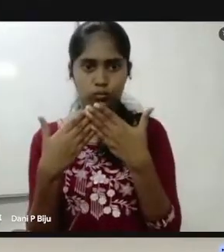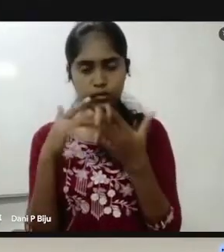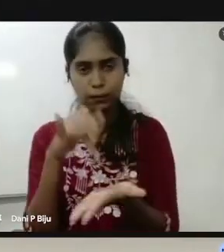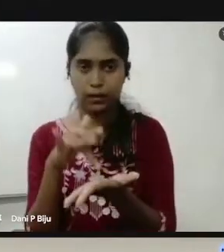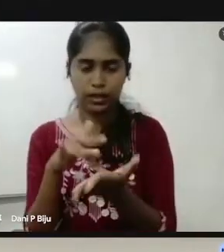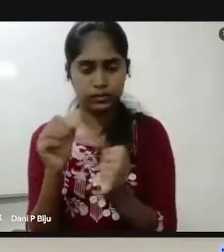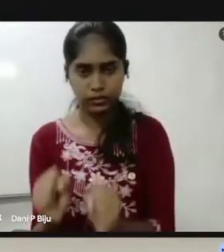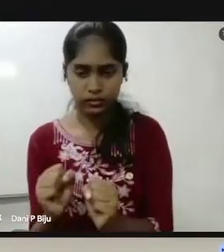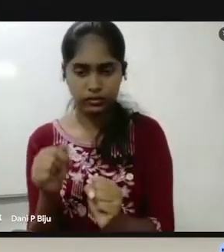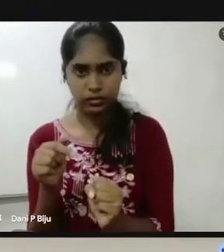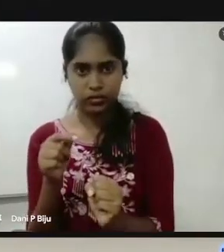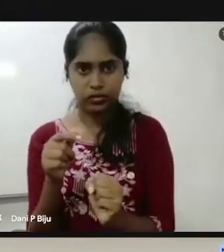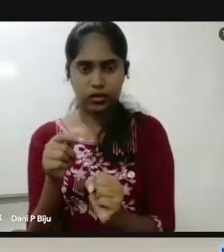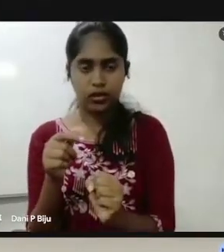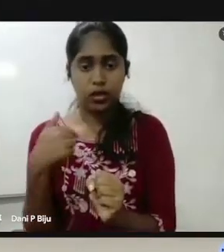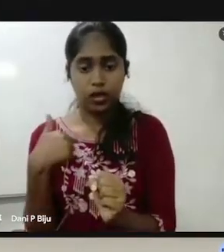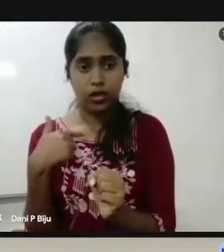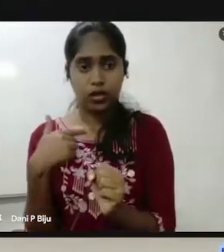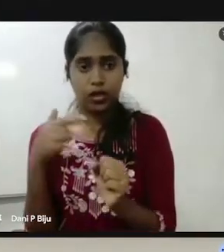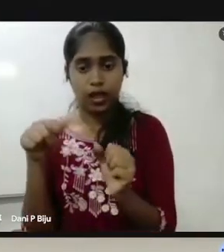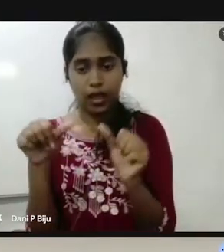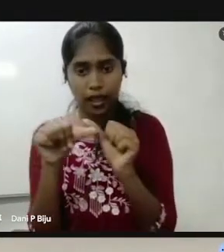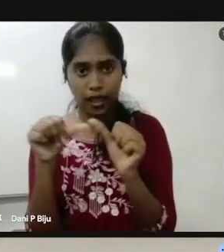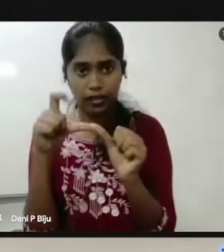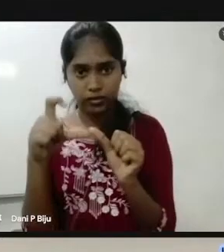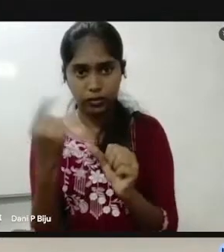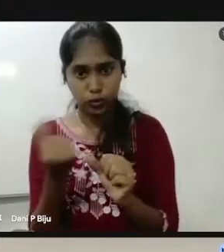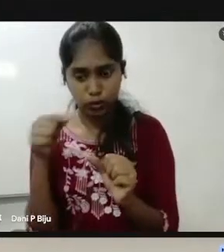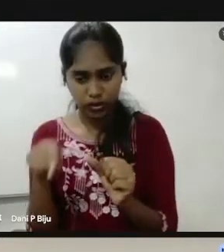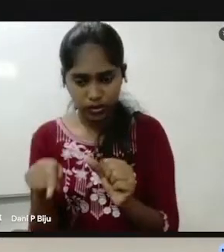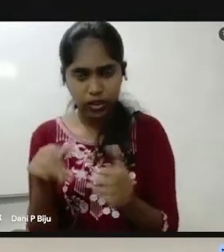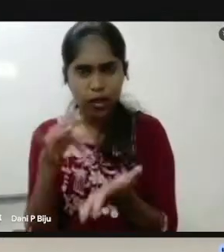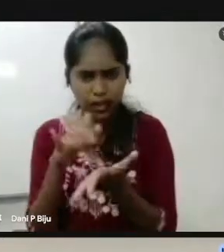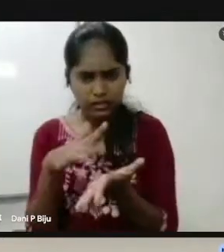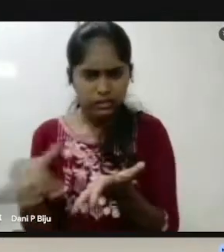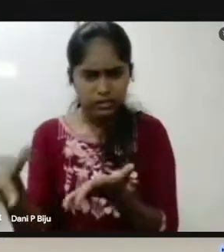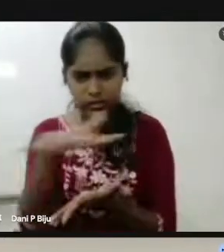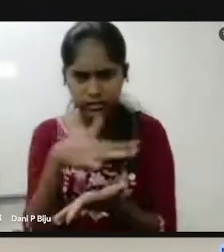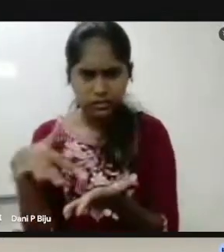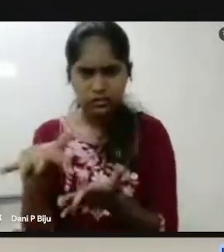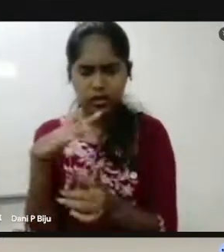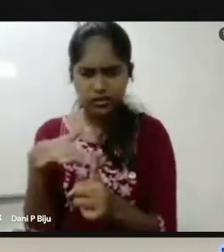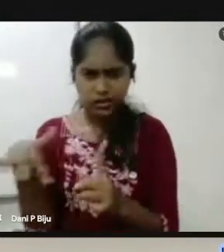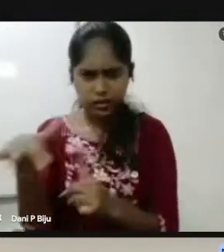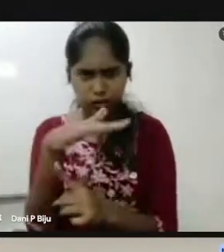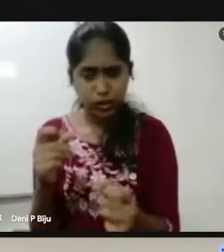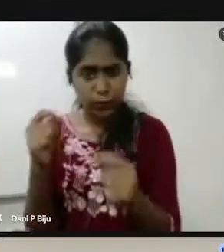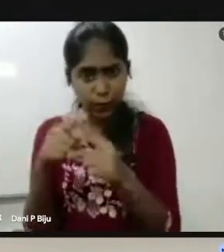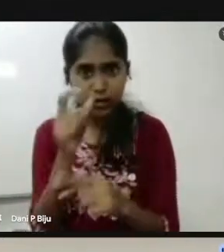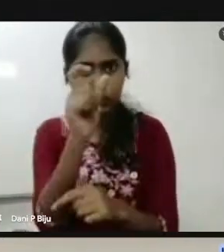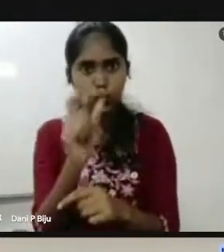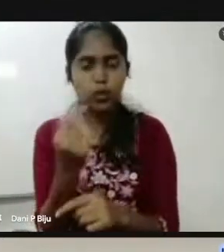ചെയ്യുകയും അങ്ങനെ ചെയ്യാനായിട്ടുള്ള, അതുവഴി അവർക്ക് പെട്ടെന്ന് കമ്മ്യൂണിക്കേറ്റ് ചെയ്യാൻ പറ്റുന്ന ഒരു ഓപ്ഷൻ. അങ്ങനെയൊക്കെ